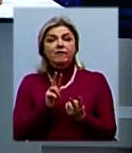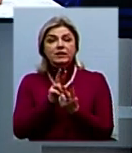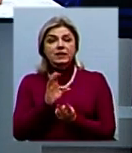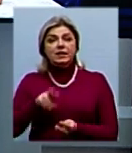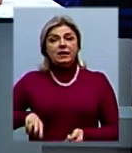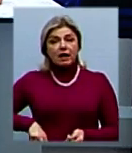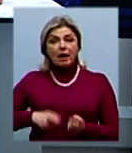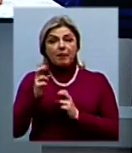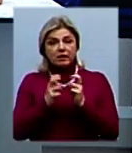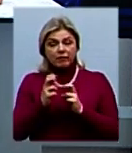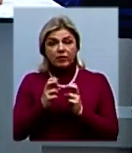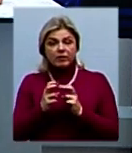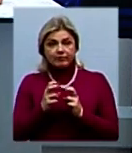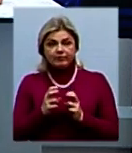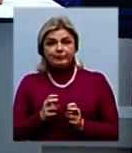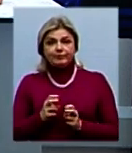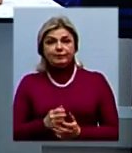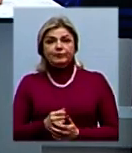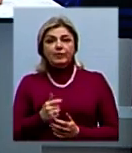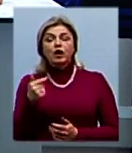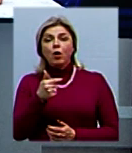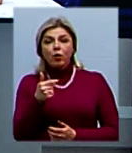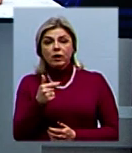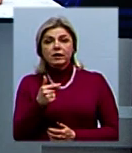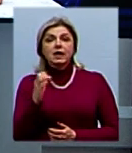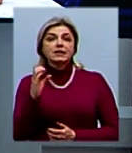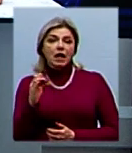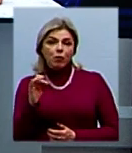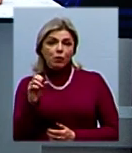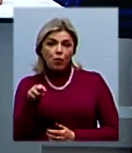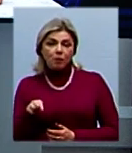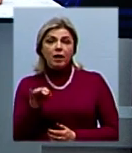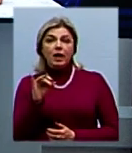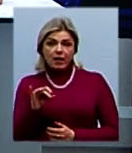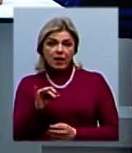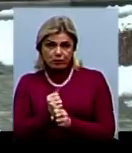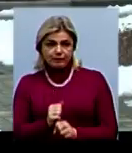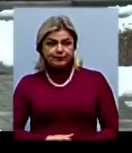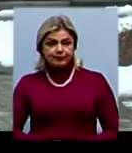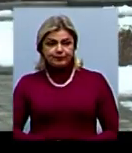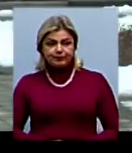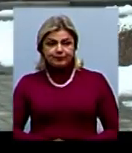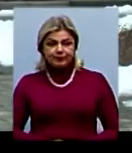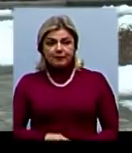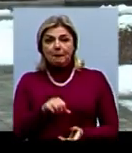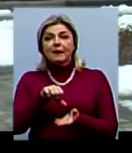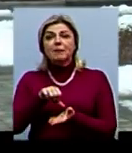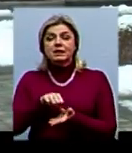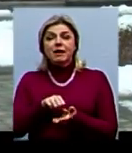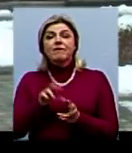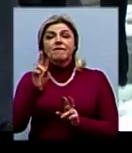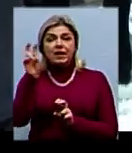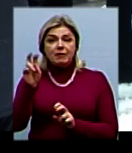директором підприємства «Житлопромбуд-8» Григорієм Стерпулом та підрядниками. Представниця